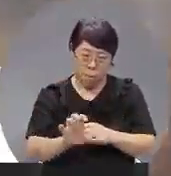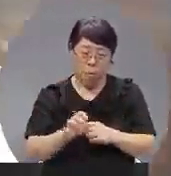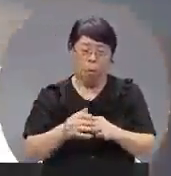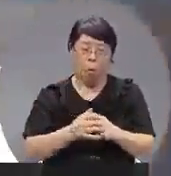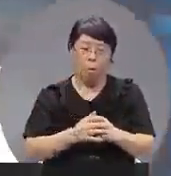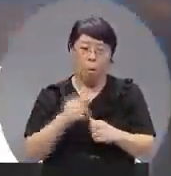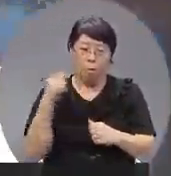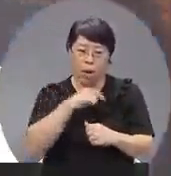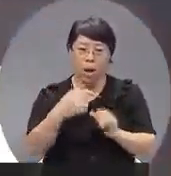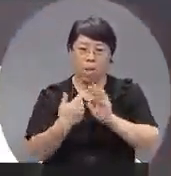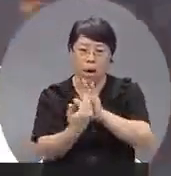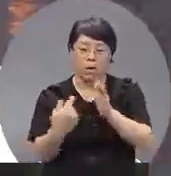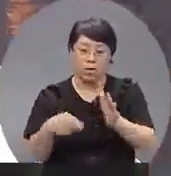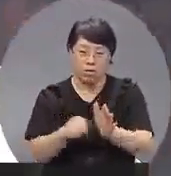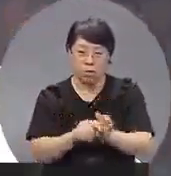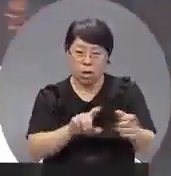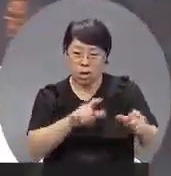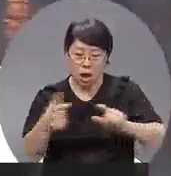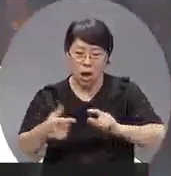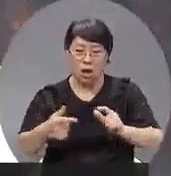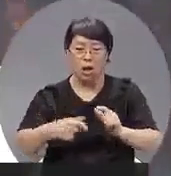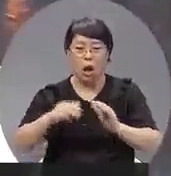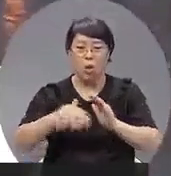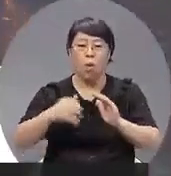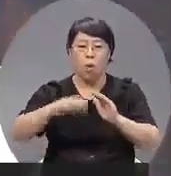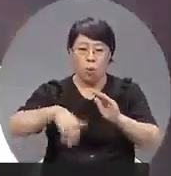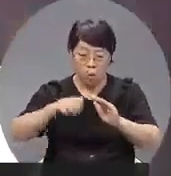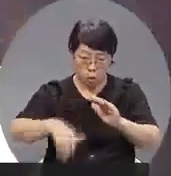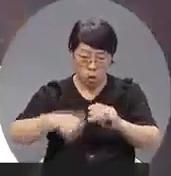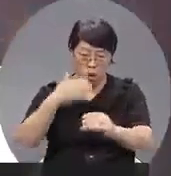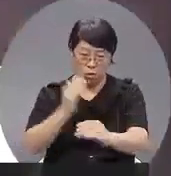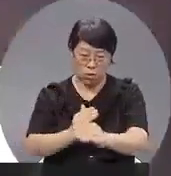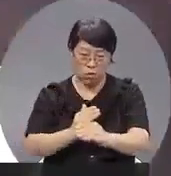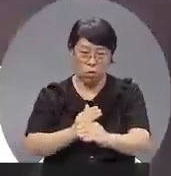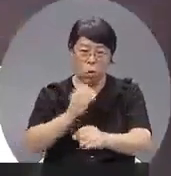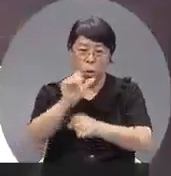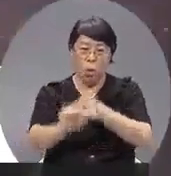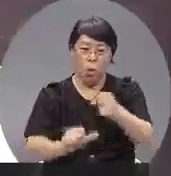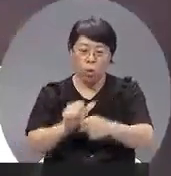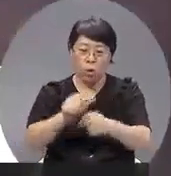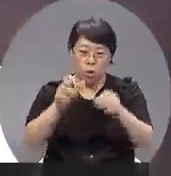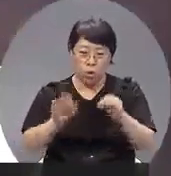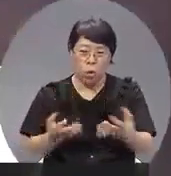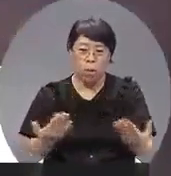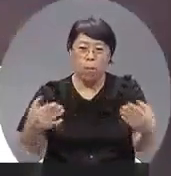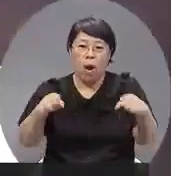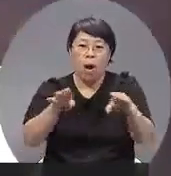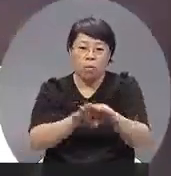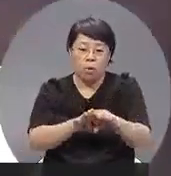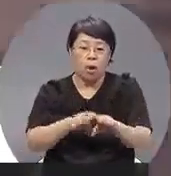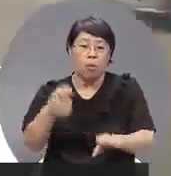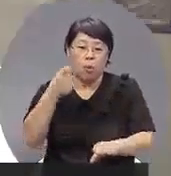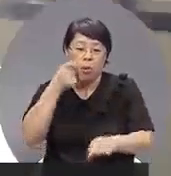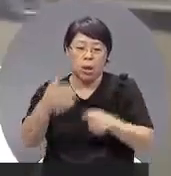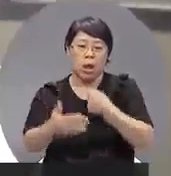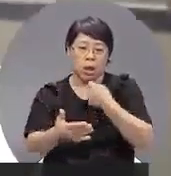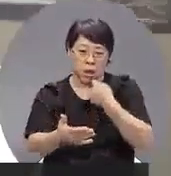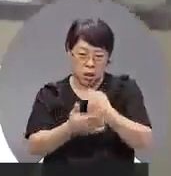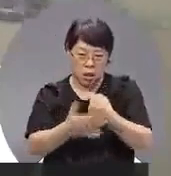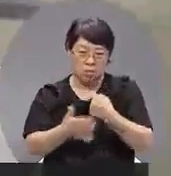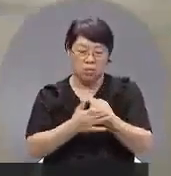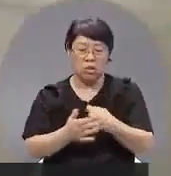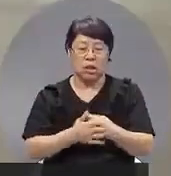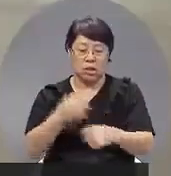하겠다며 우수관로 정비 등 다양한 공사를 진행 중이었는데 5년 동안 마무리하지 못한 이 공사가 오히려 침수를